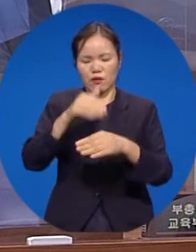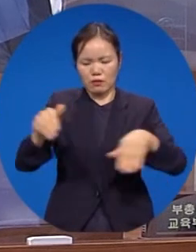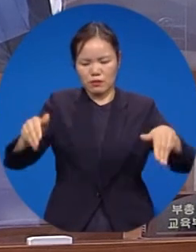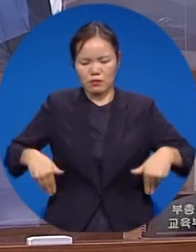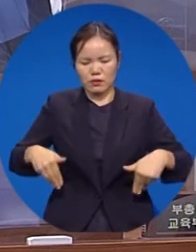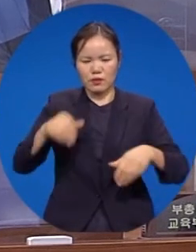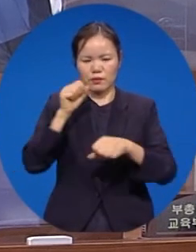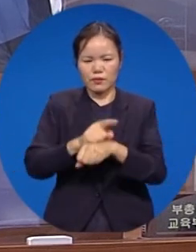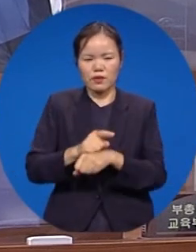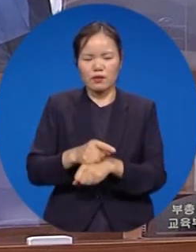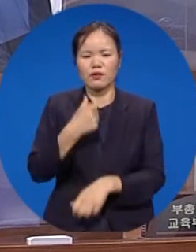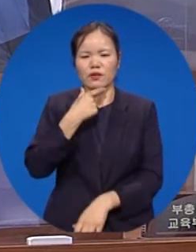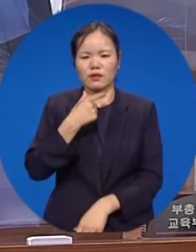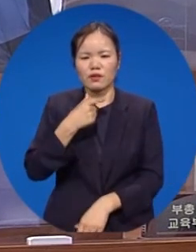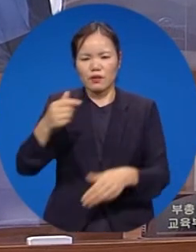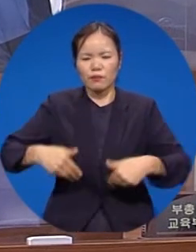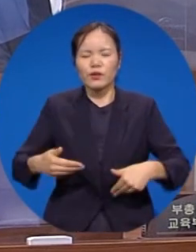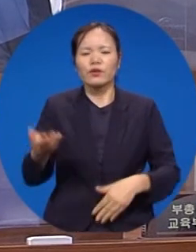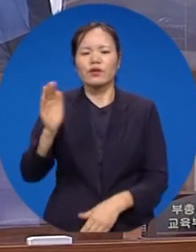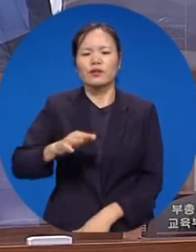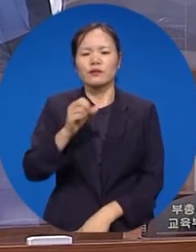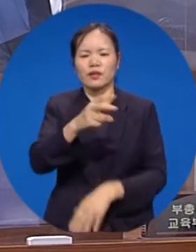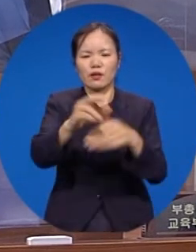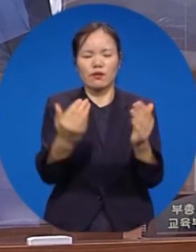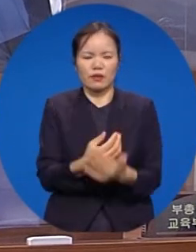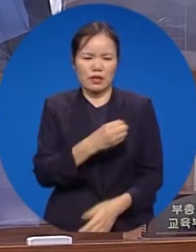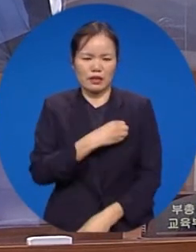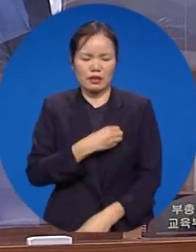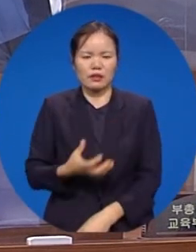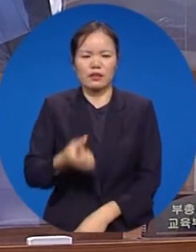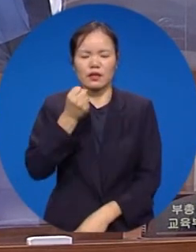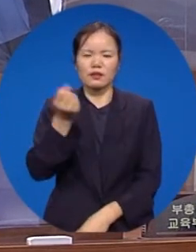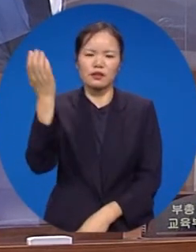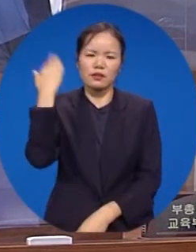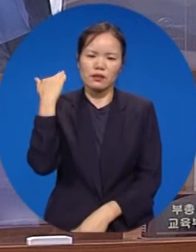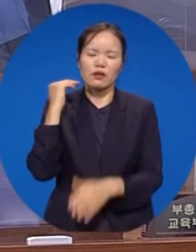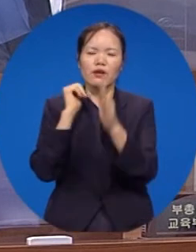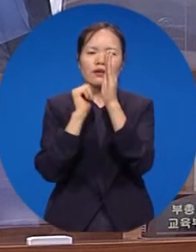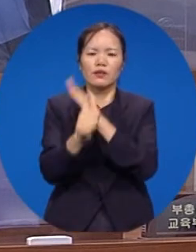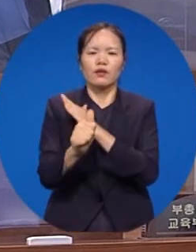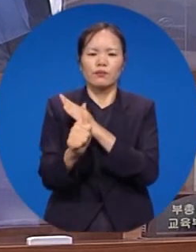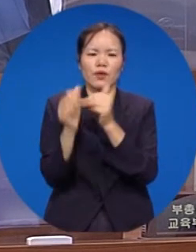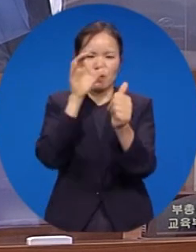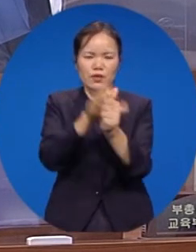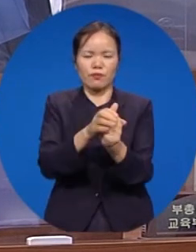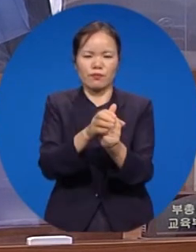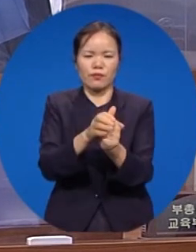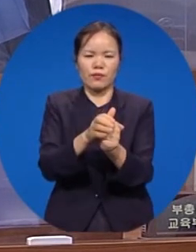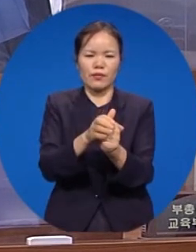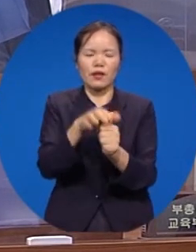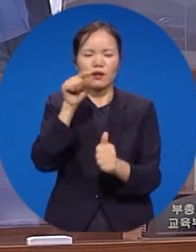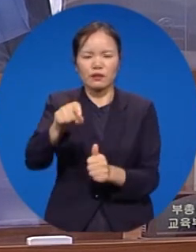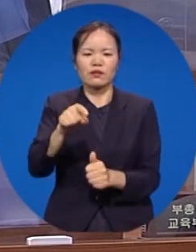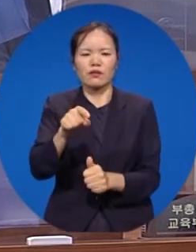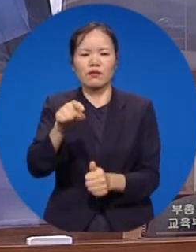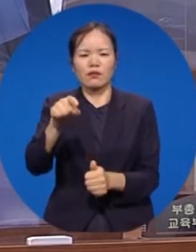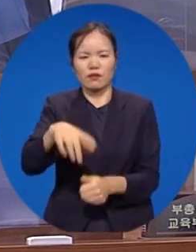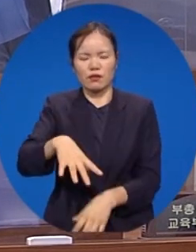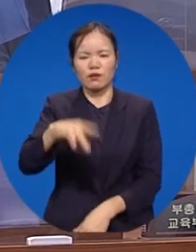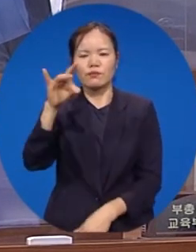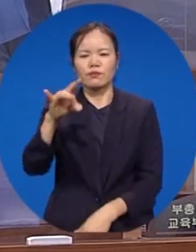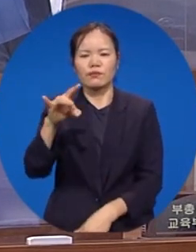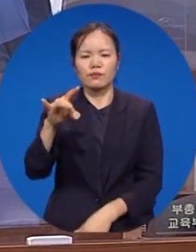법무부 장관 자리에 여당의 당적을 가진 전 대표를 임명한 것부터가 대단히